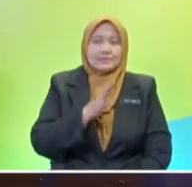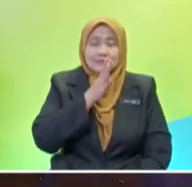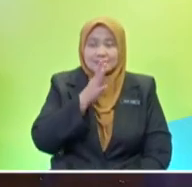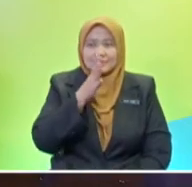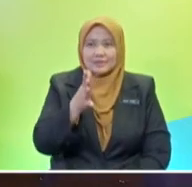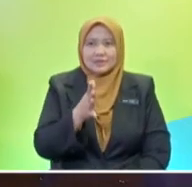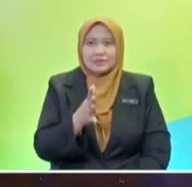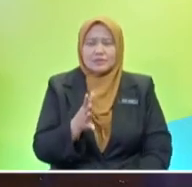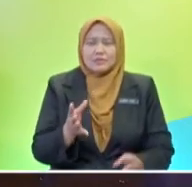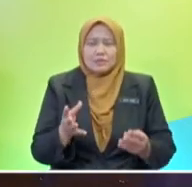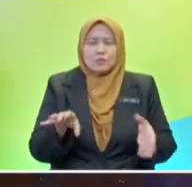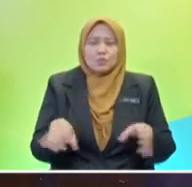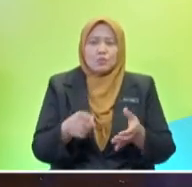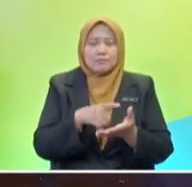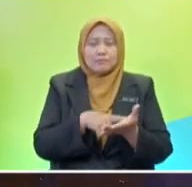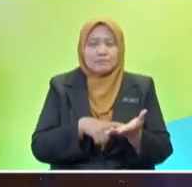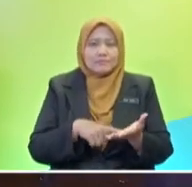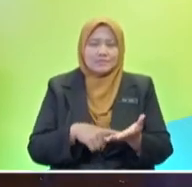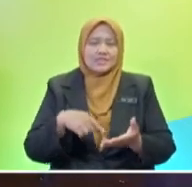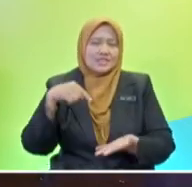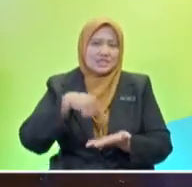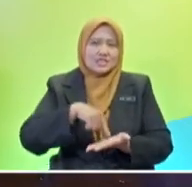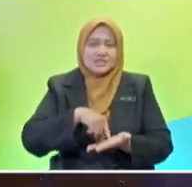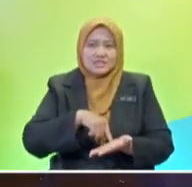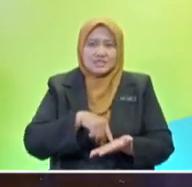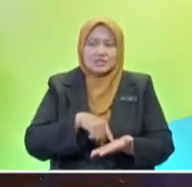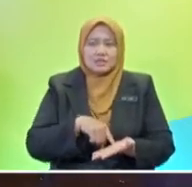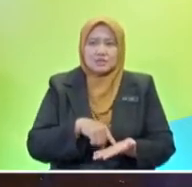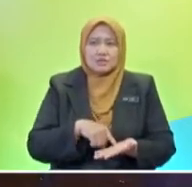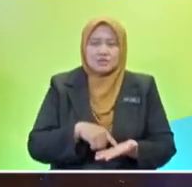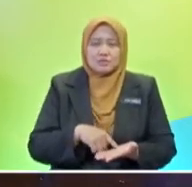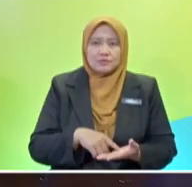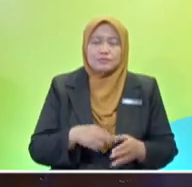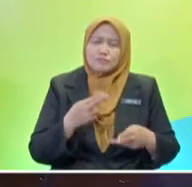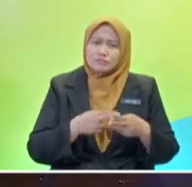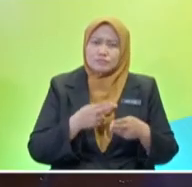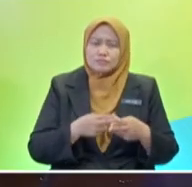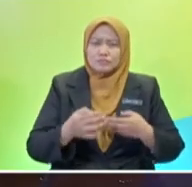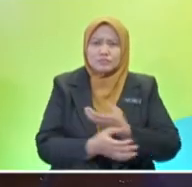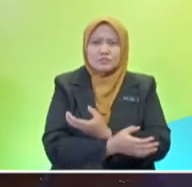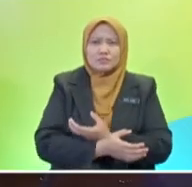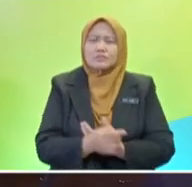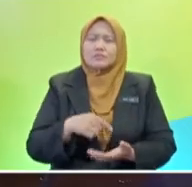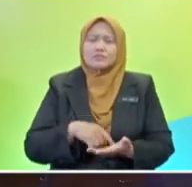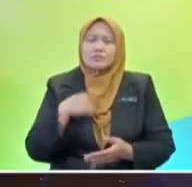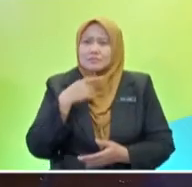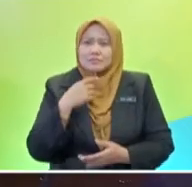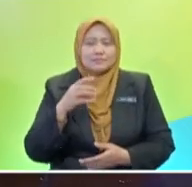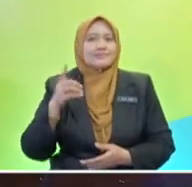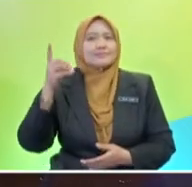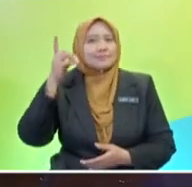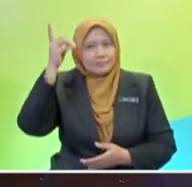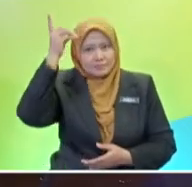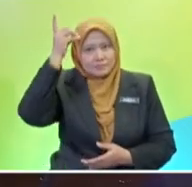Nenek. Eh, Cu. Nenek buat apa kat sini, Nenek? Ah, Cu. Nama tu siapa tu baru tengok? Din. Oh, Din. Ah,